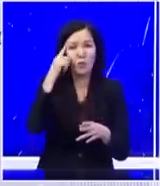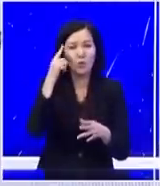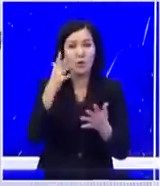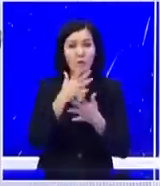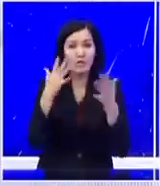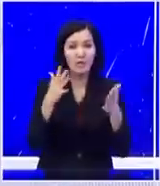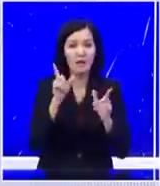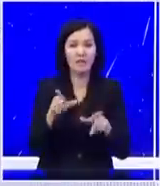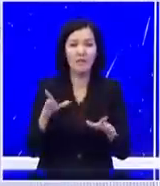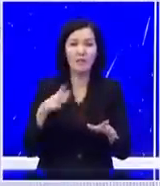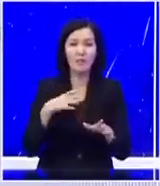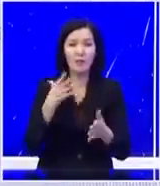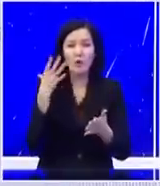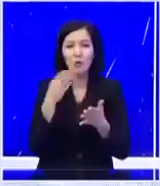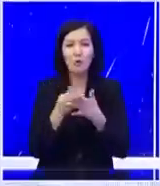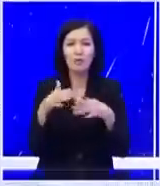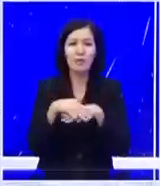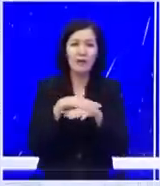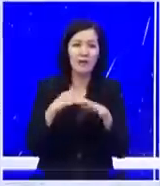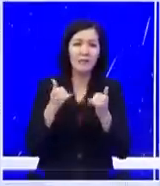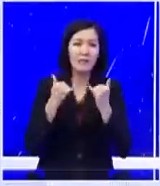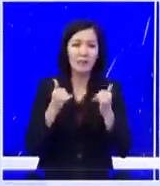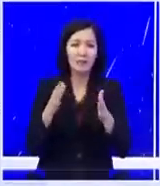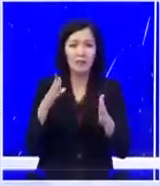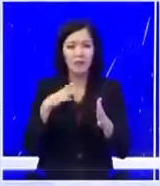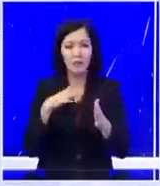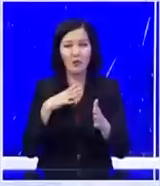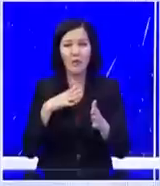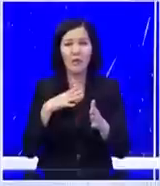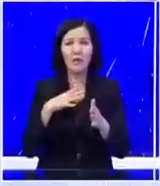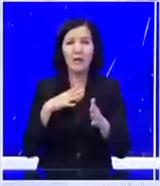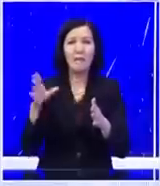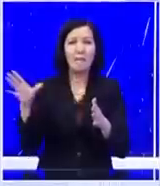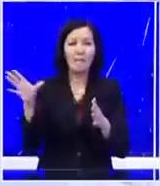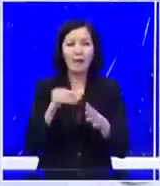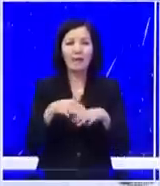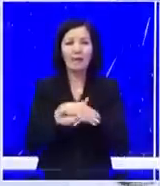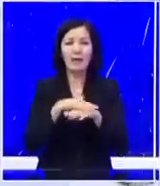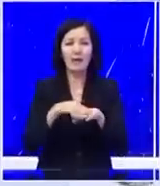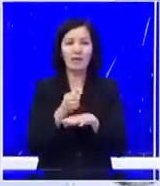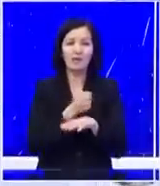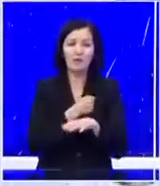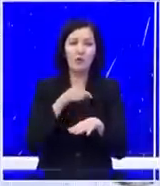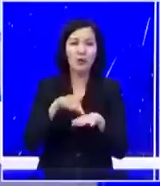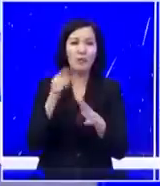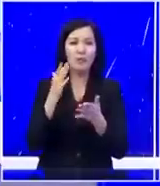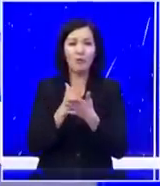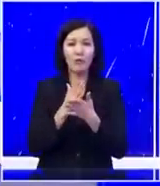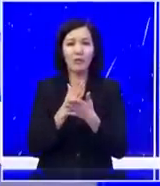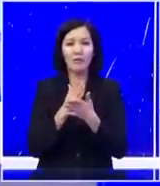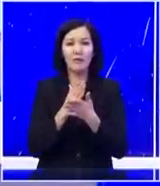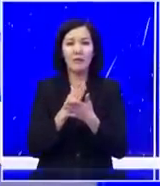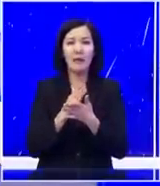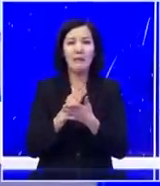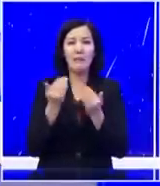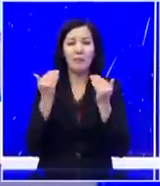болды. Бейсен елінің ардақты азаматы болды. Сондықтан бүткіл ел жоқтап отыр.